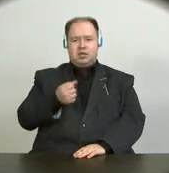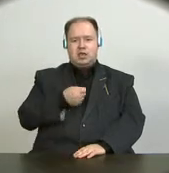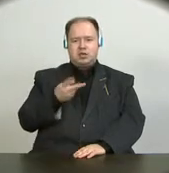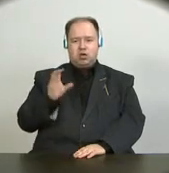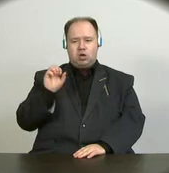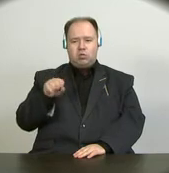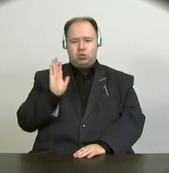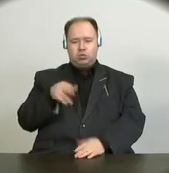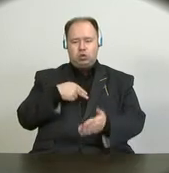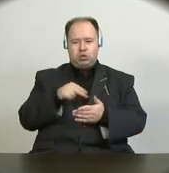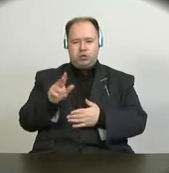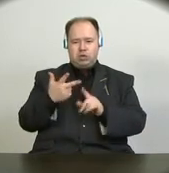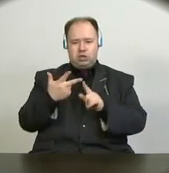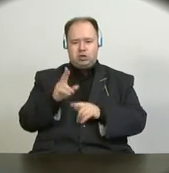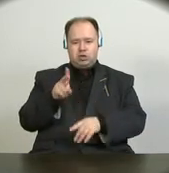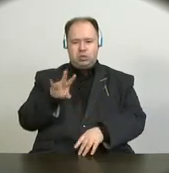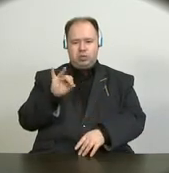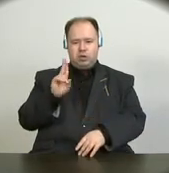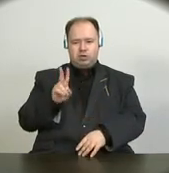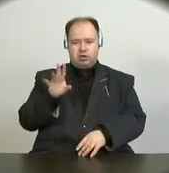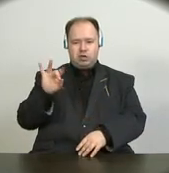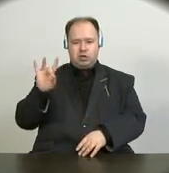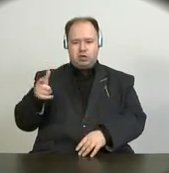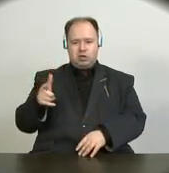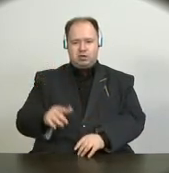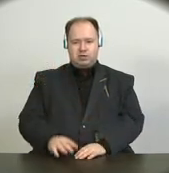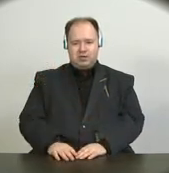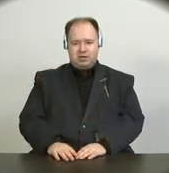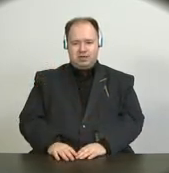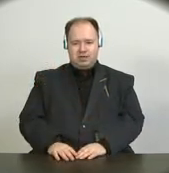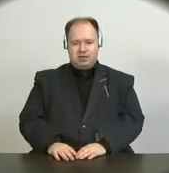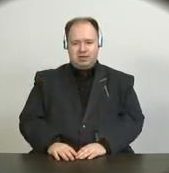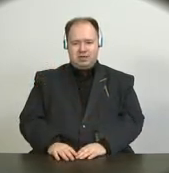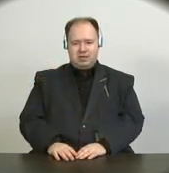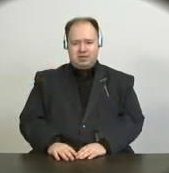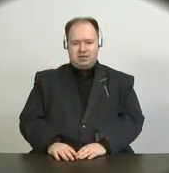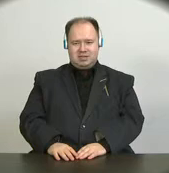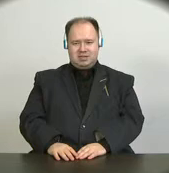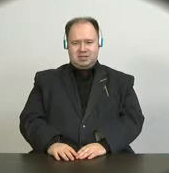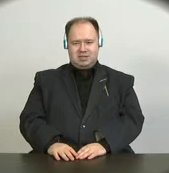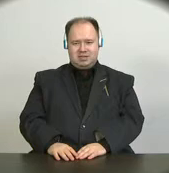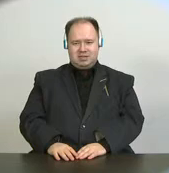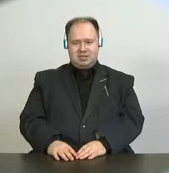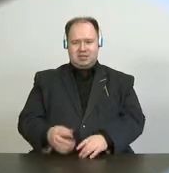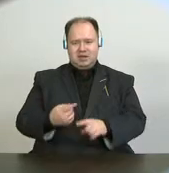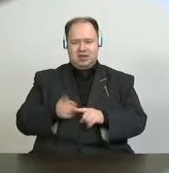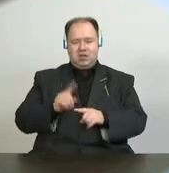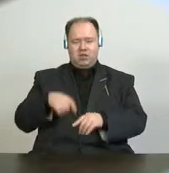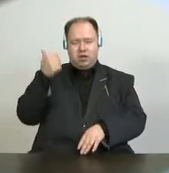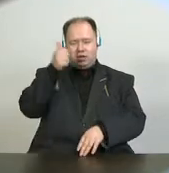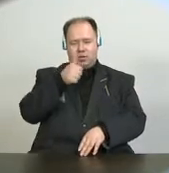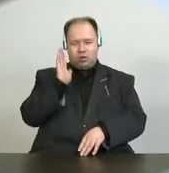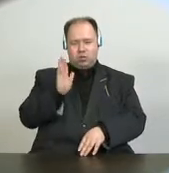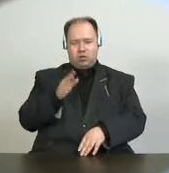3 блицкриг и когда он выйдет сейчас над коммерчески рекламы начнется вы тон в этом году